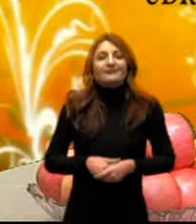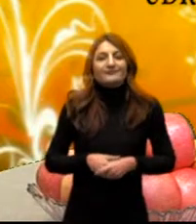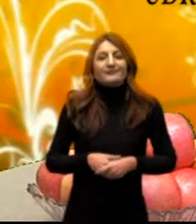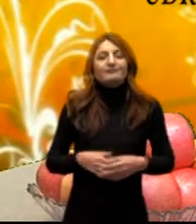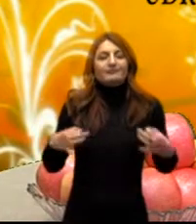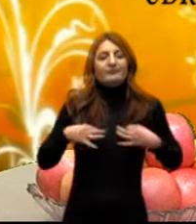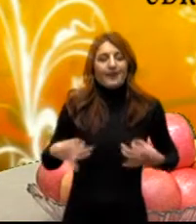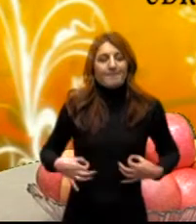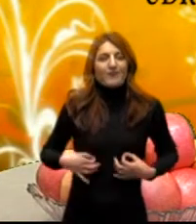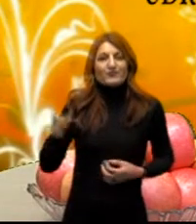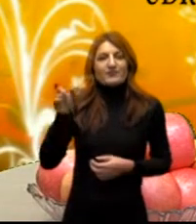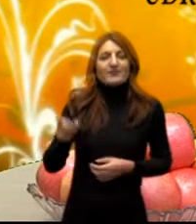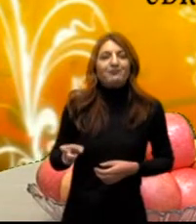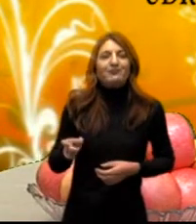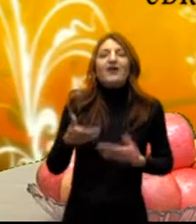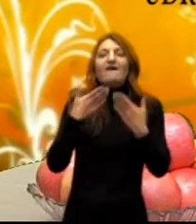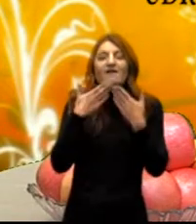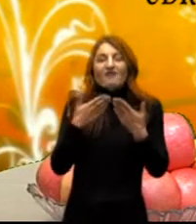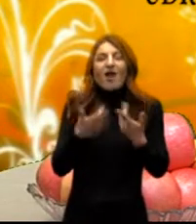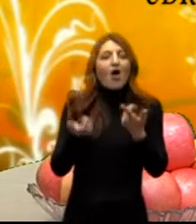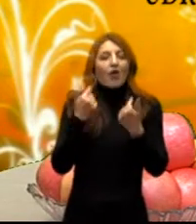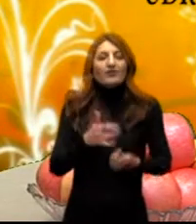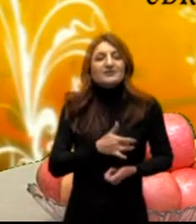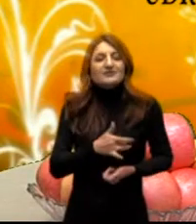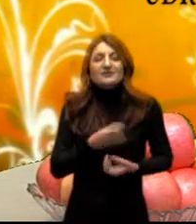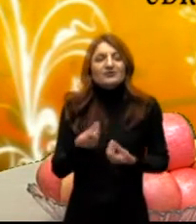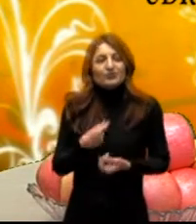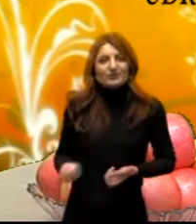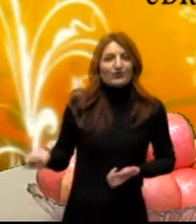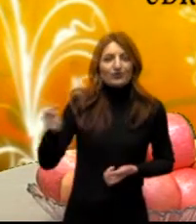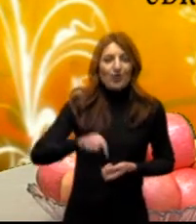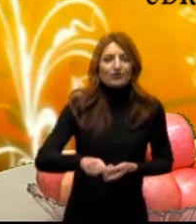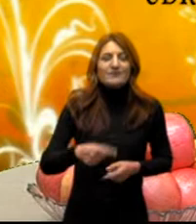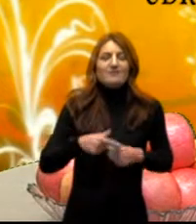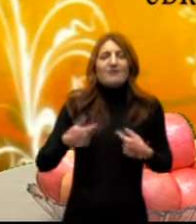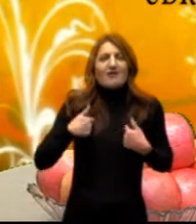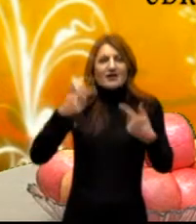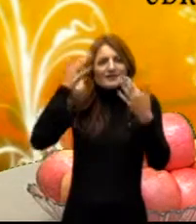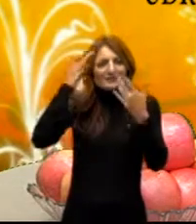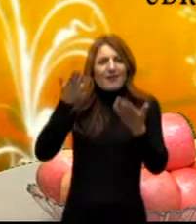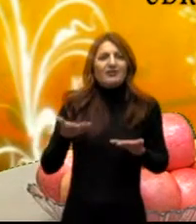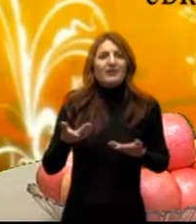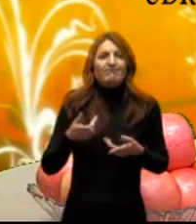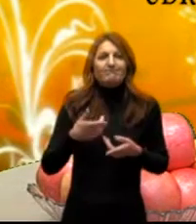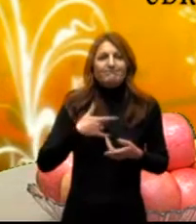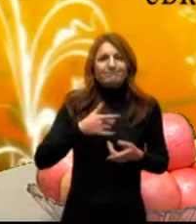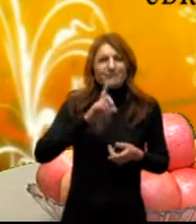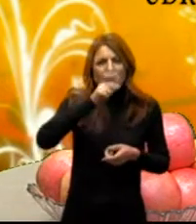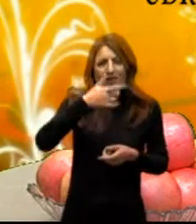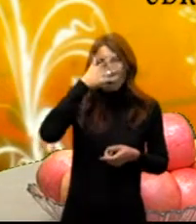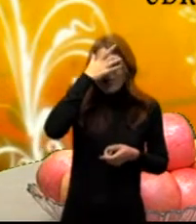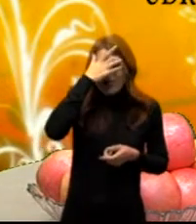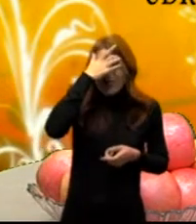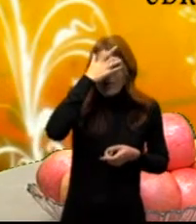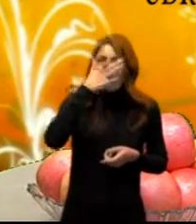profesorice Podobnik Šarkanji, zahvaljujem vam od srca što ste došli, jer ja smatram da glavobolje moraju u